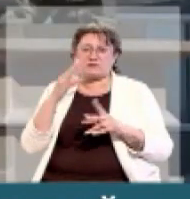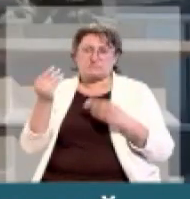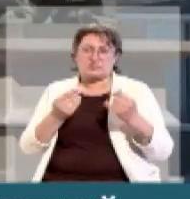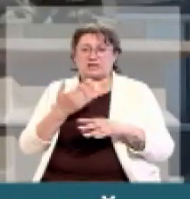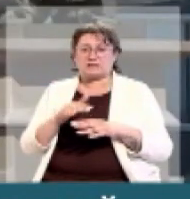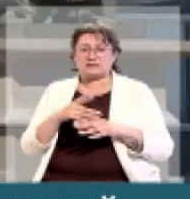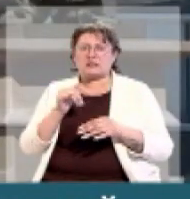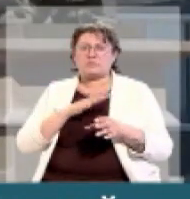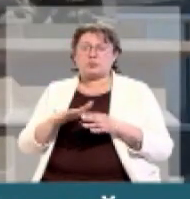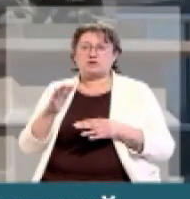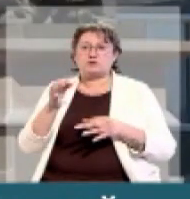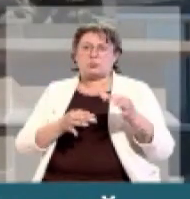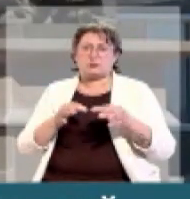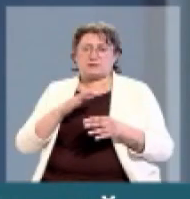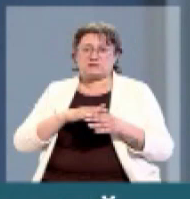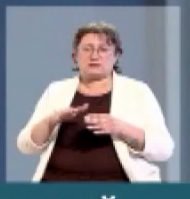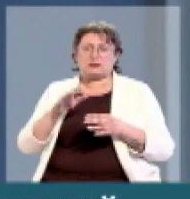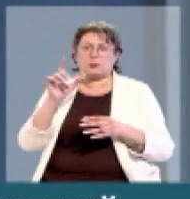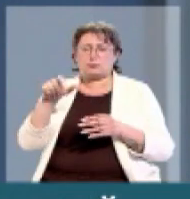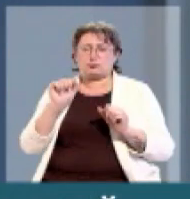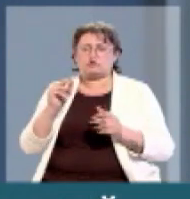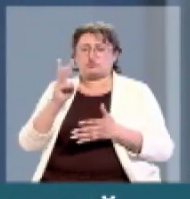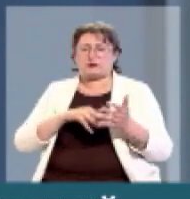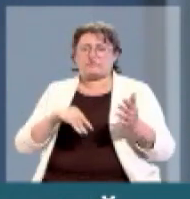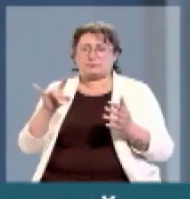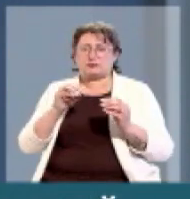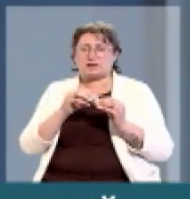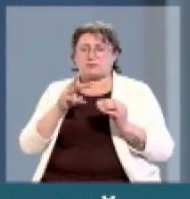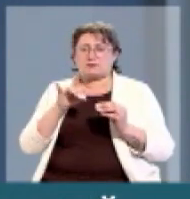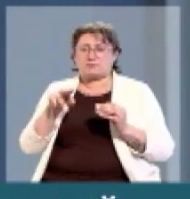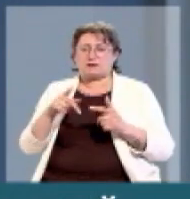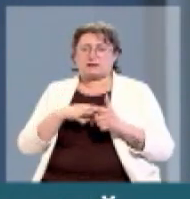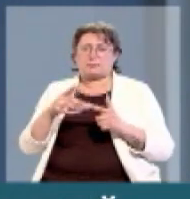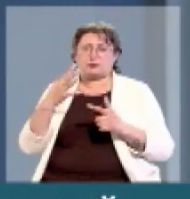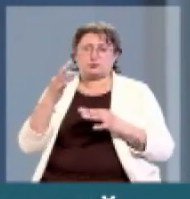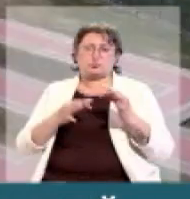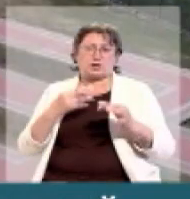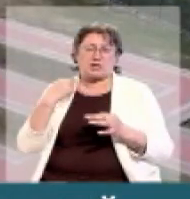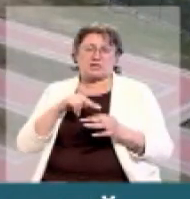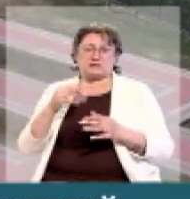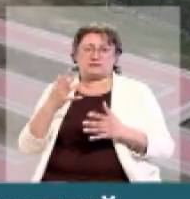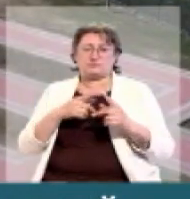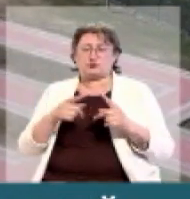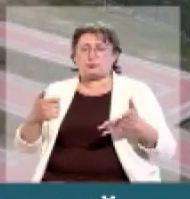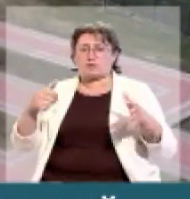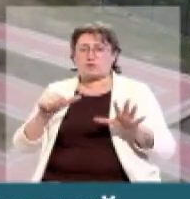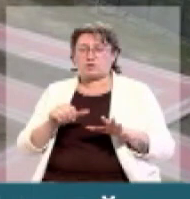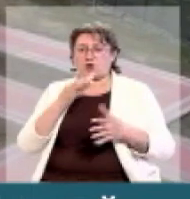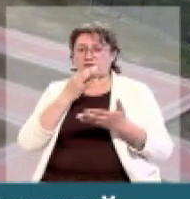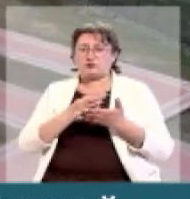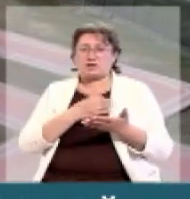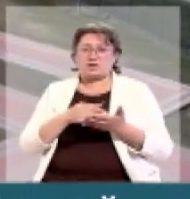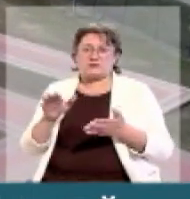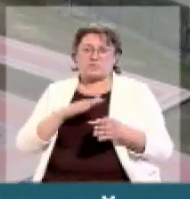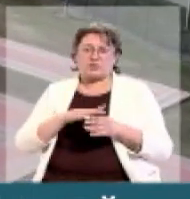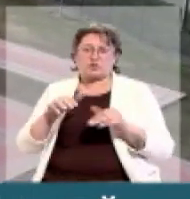За невыполнение требований судебного исполнителя гражданин может получить штраф в размере 10 МРП или 5 суток ареста. Если в течение полугода ответчик